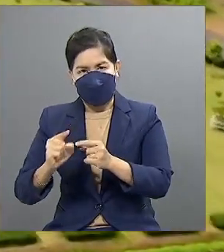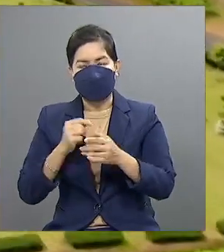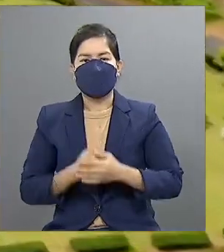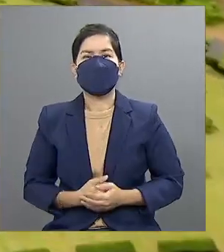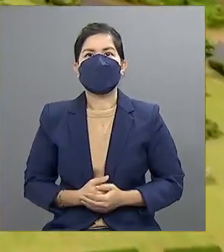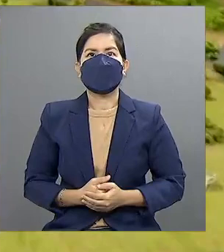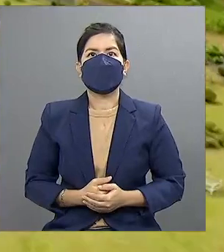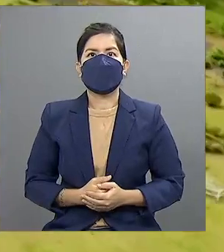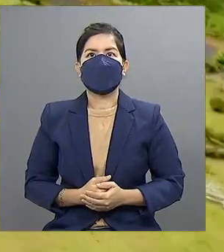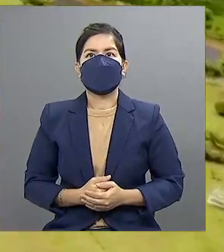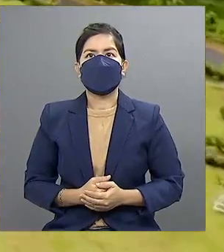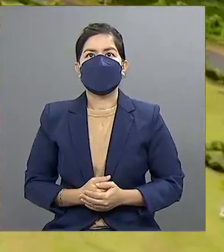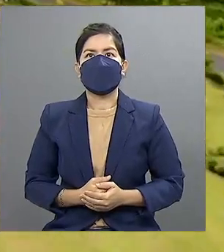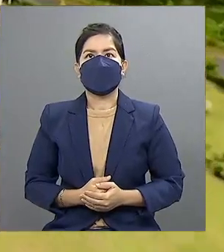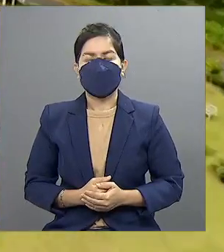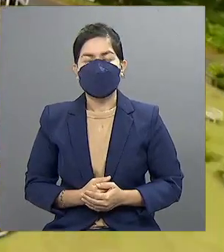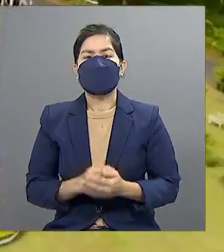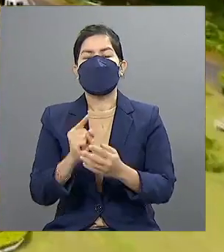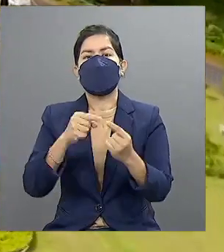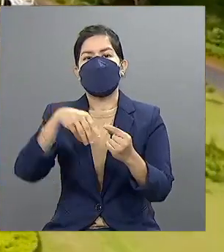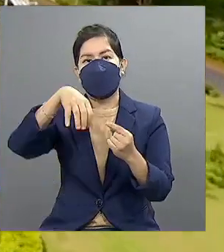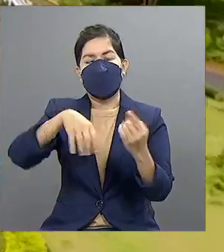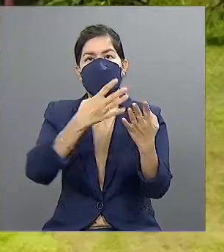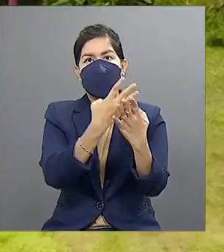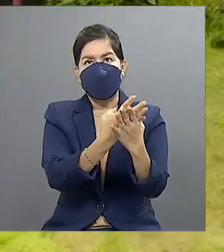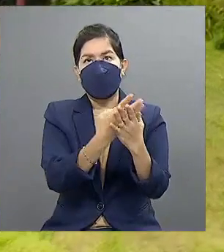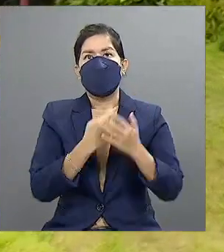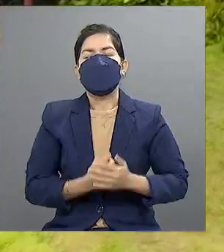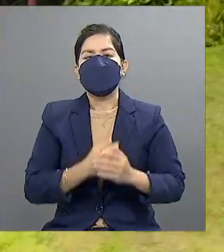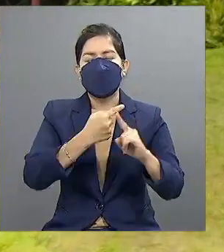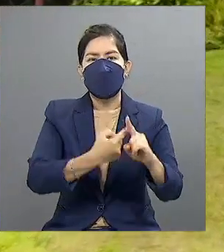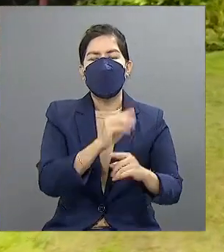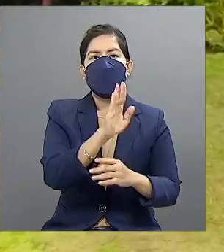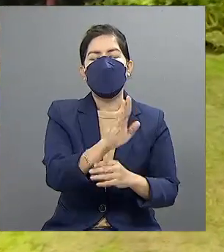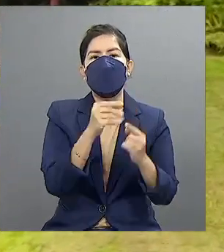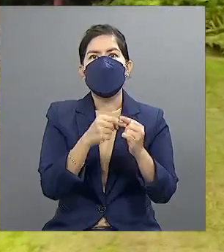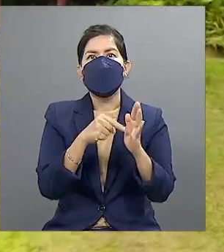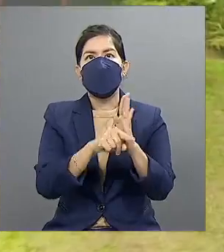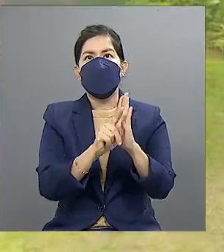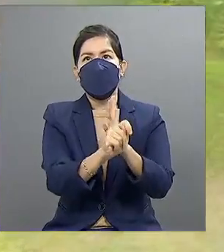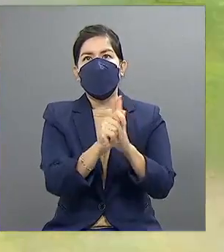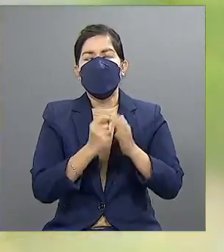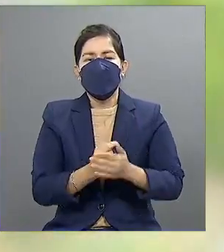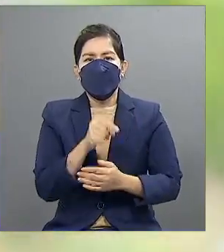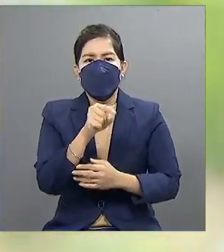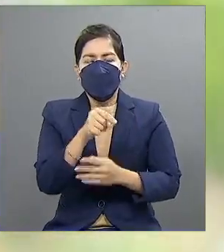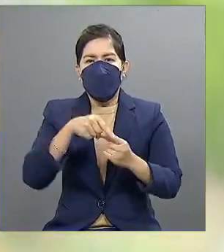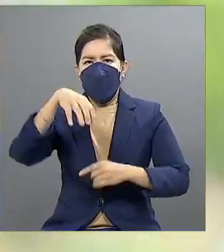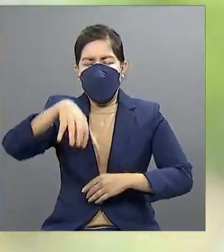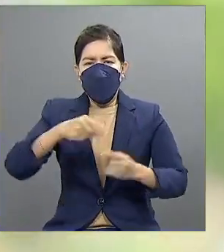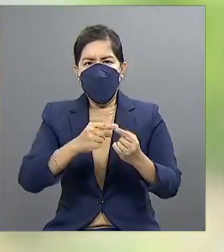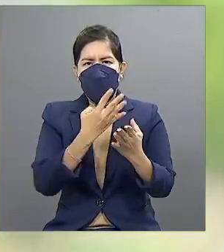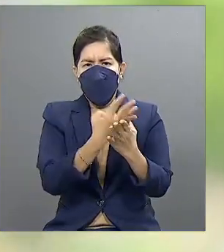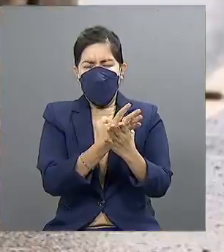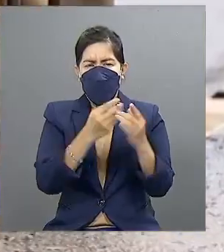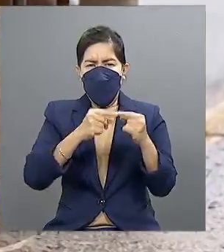สำหรับเรือนจำชั่วคราวของรักกรรมสังกัดเรือนจำจังหวัดตราดเราเป็นเรือนจำซึ่งนำพี่น้องผู้ต้องขังที่อยู่ในเรือนจำนะครับออกมาฝึ